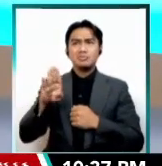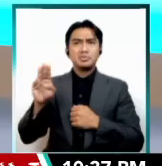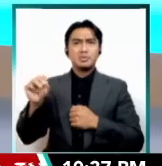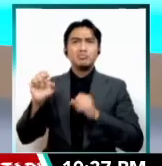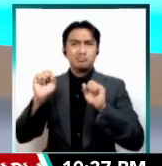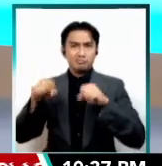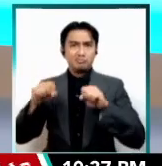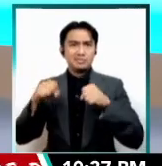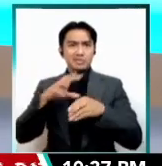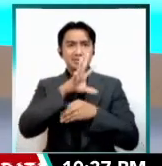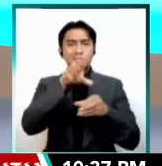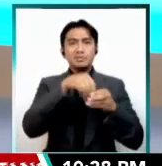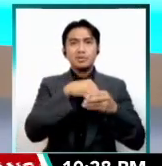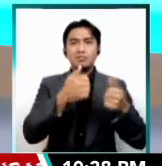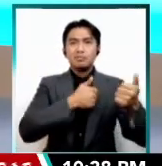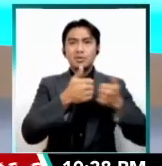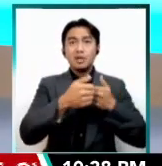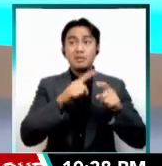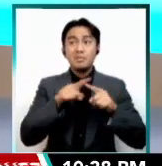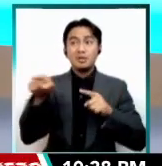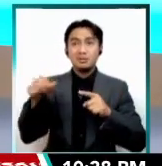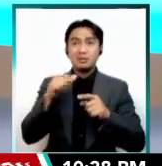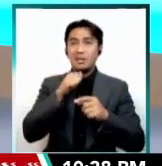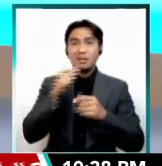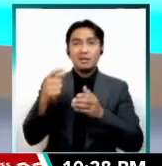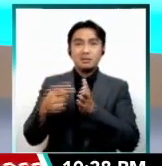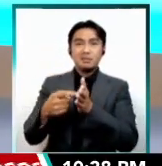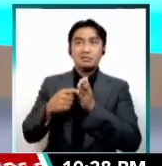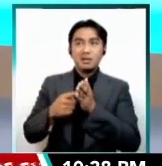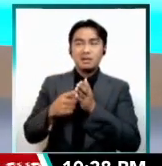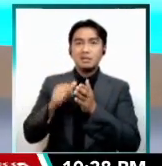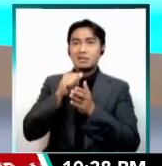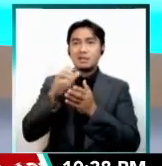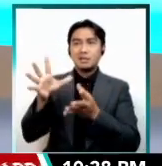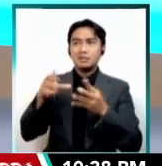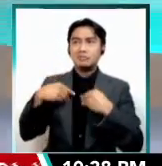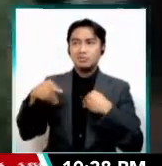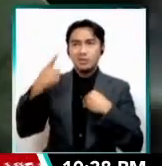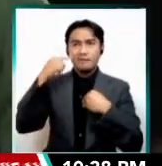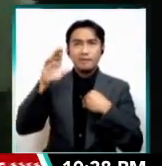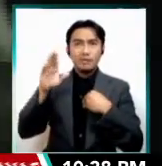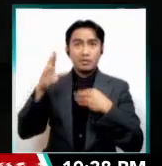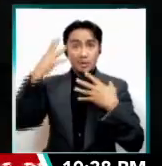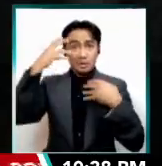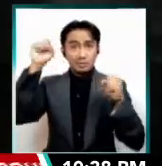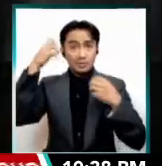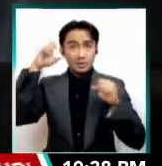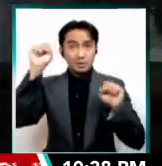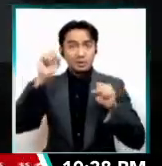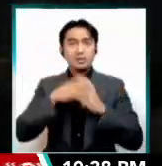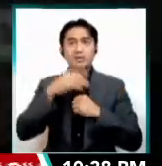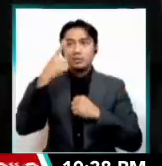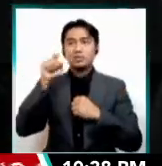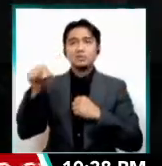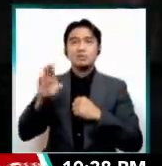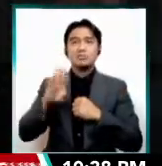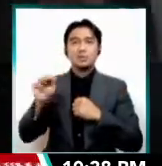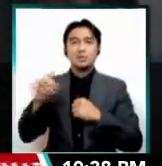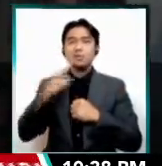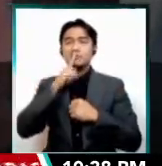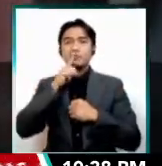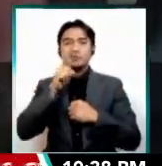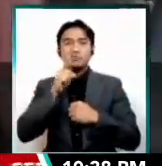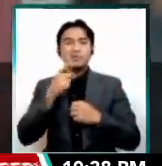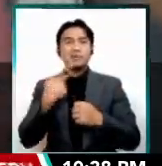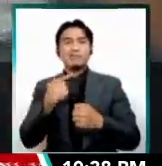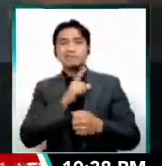gayong diskwalipikado raw siyang tumakbo sa pagkapangulo. Hinatulan kasi si Marcos na guilty taong